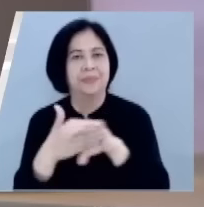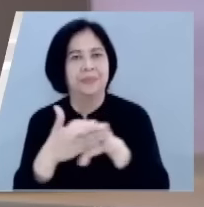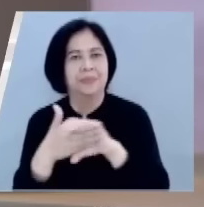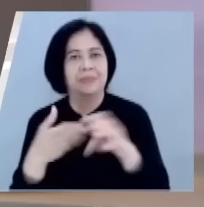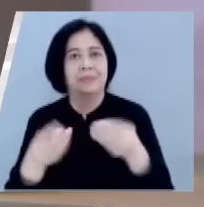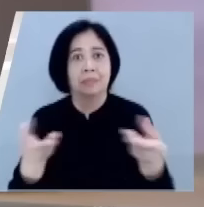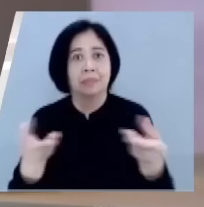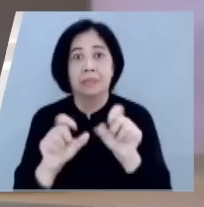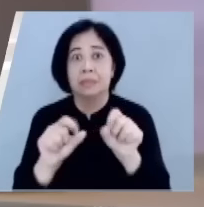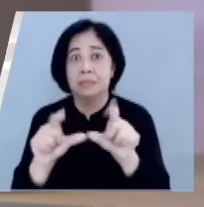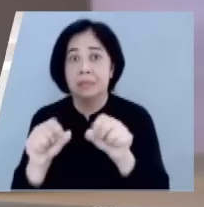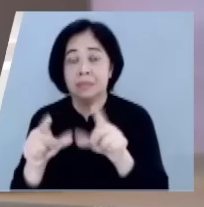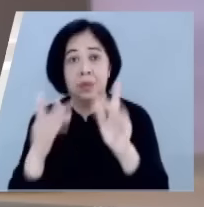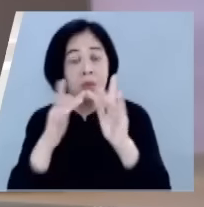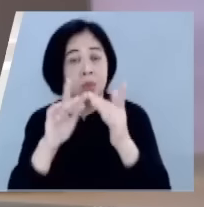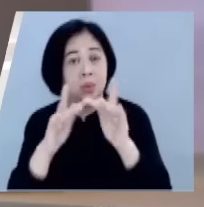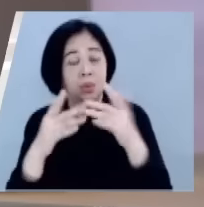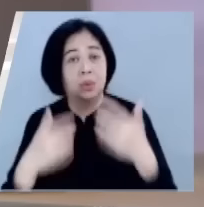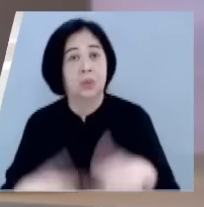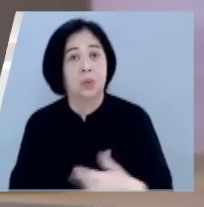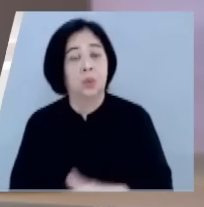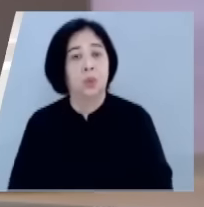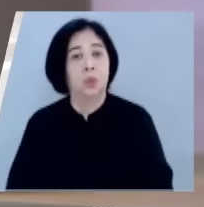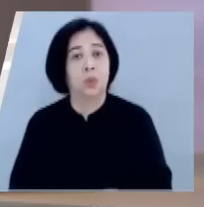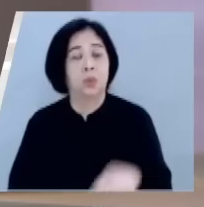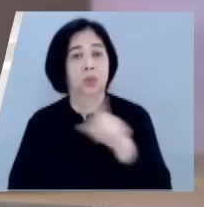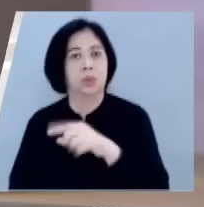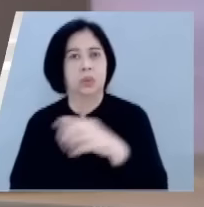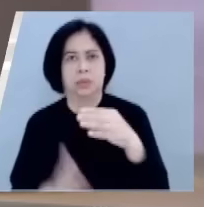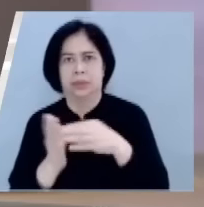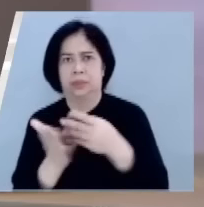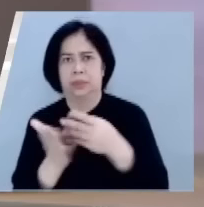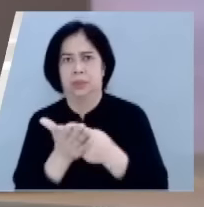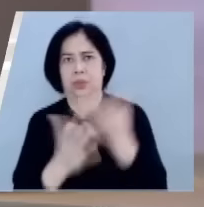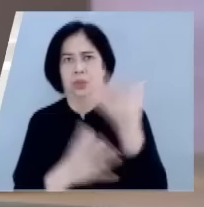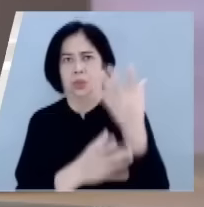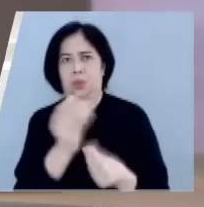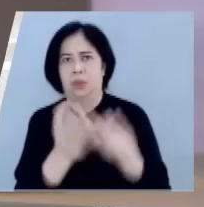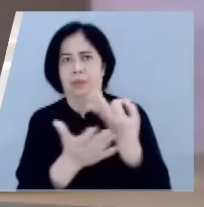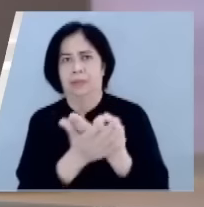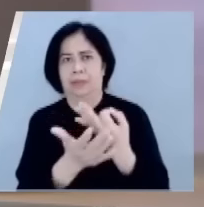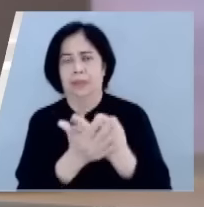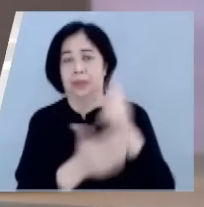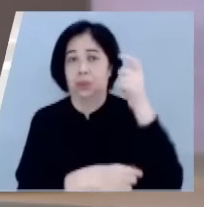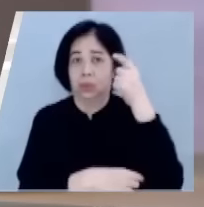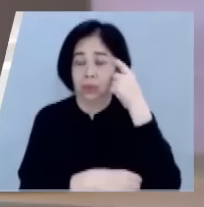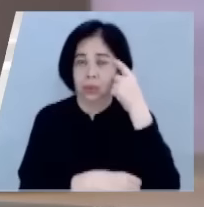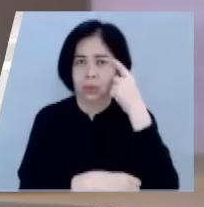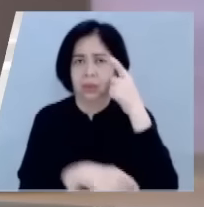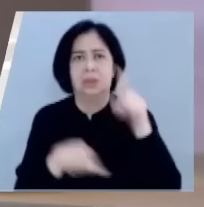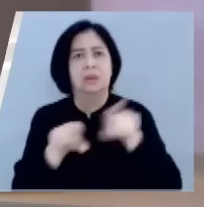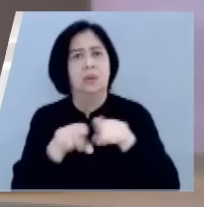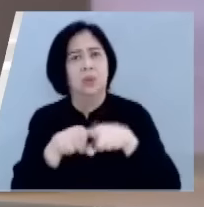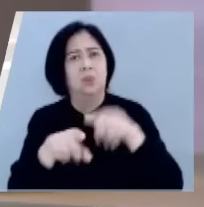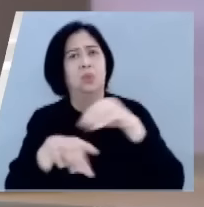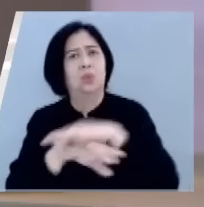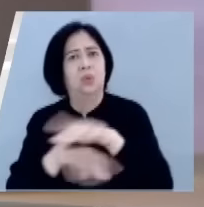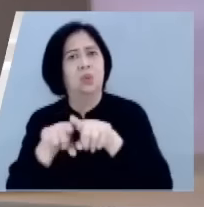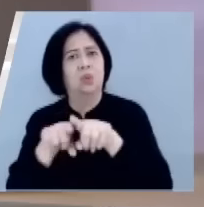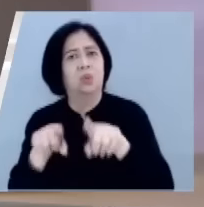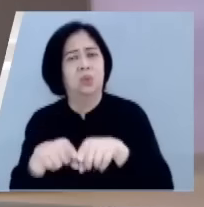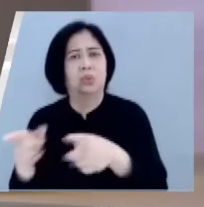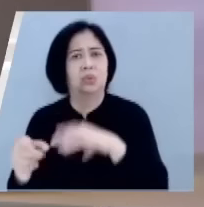ibinibenta pa umano online. Bukod sa bilyong-bilyong pisong nawawalan pera sa gobyerno, apektado rin pati ang kita